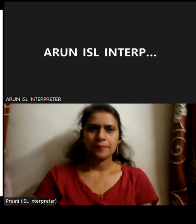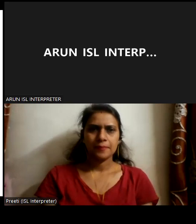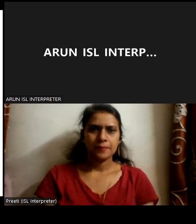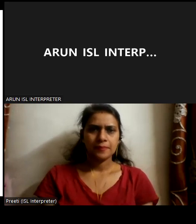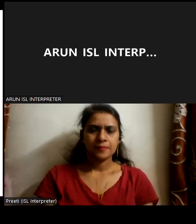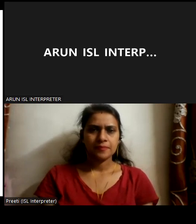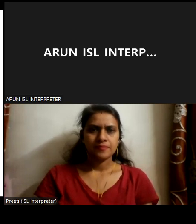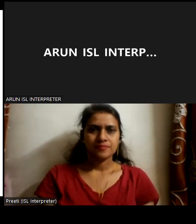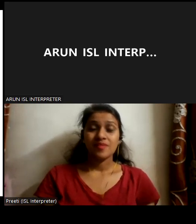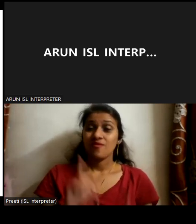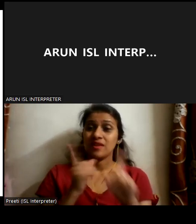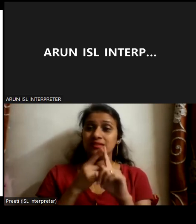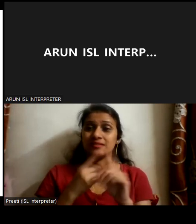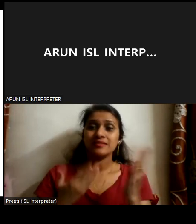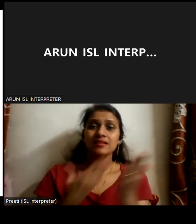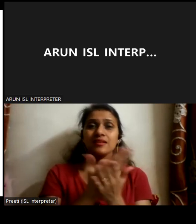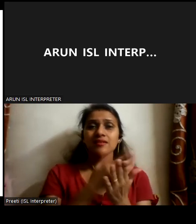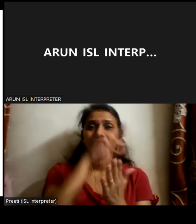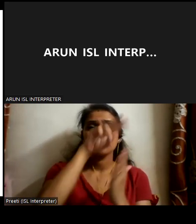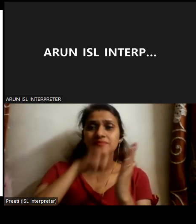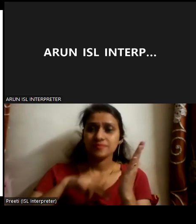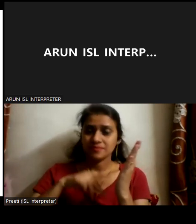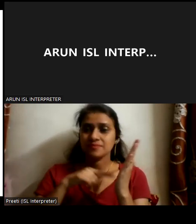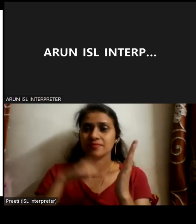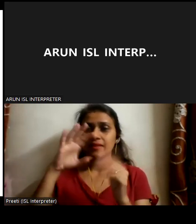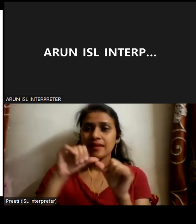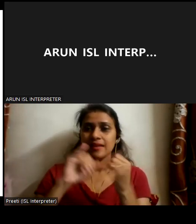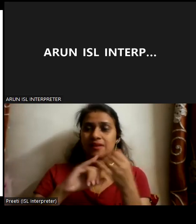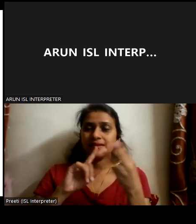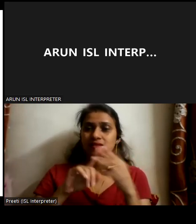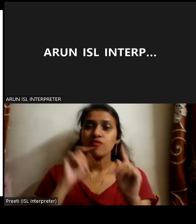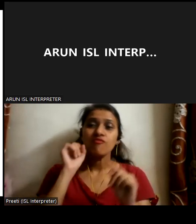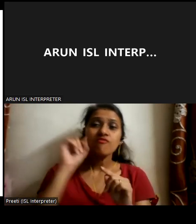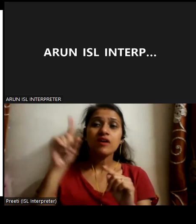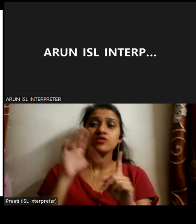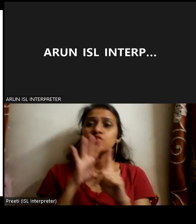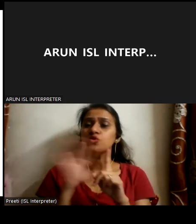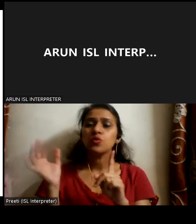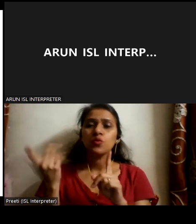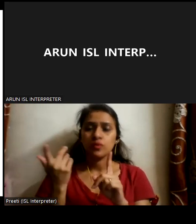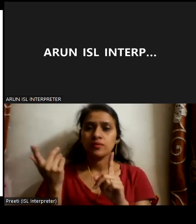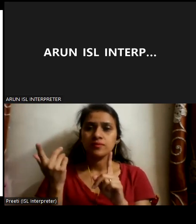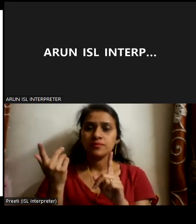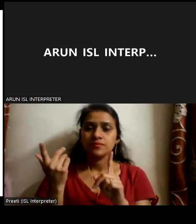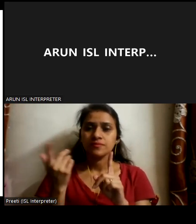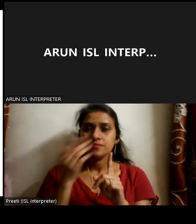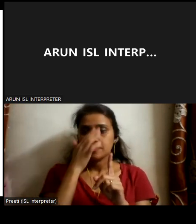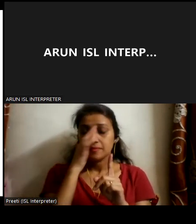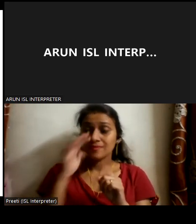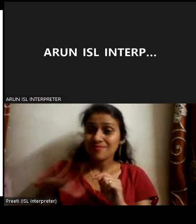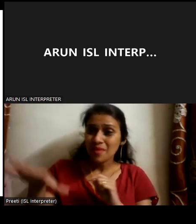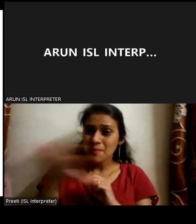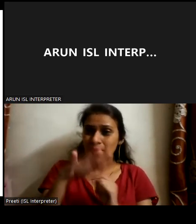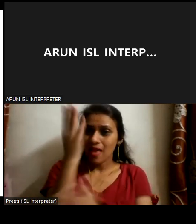case study 1 ki baat kar rahe hain to unko malum hai ki pehla intervention kya karna hai ki jo bhi wahan pe viklang log hain